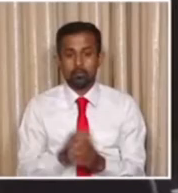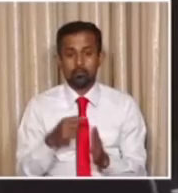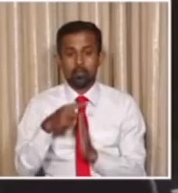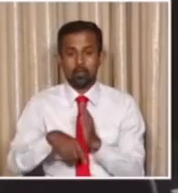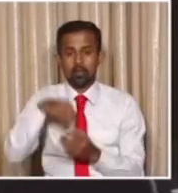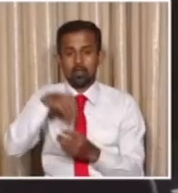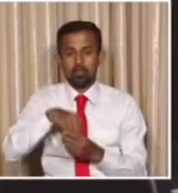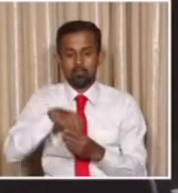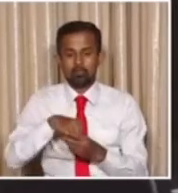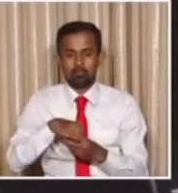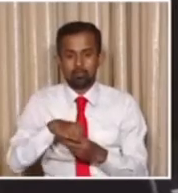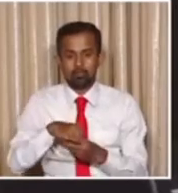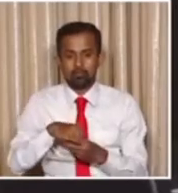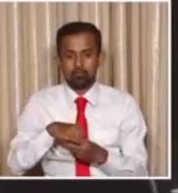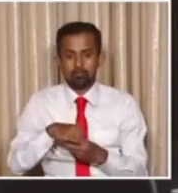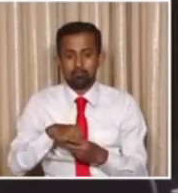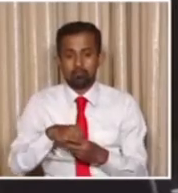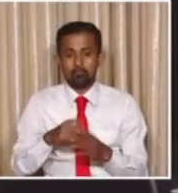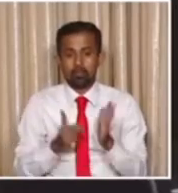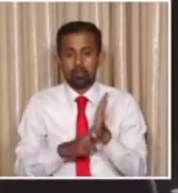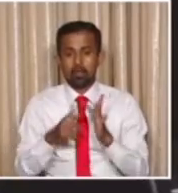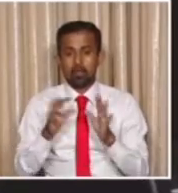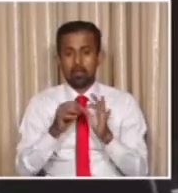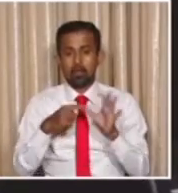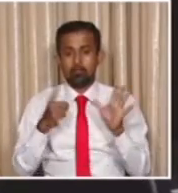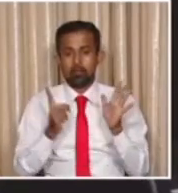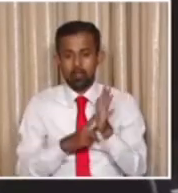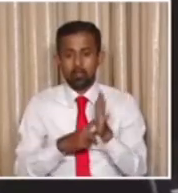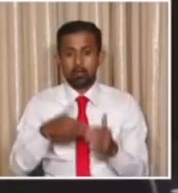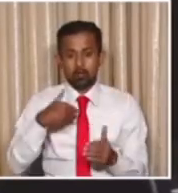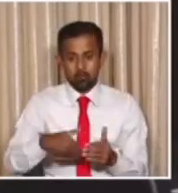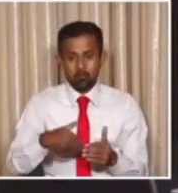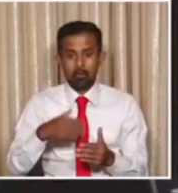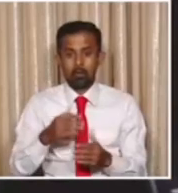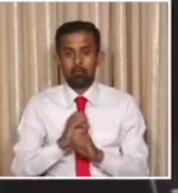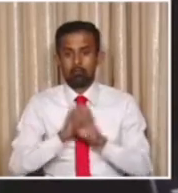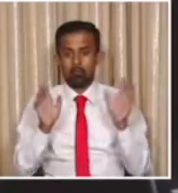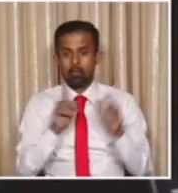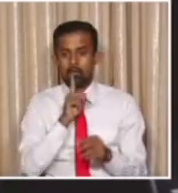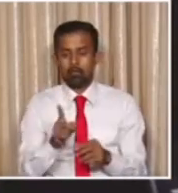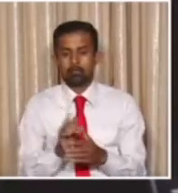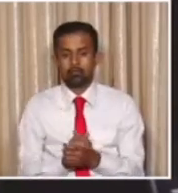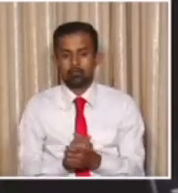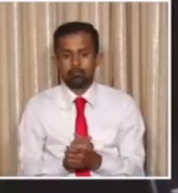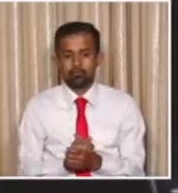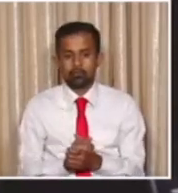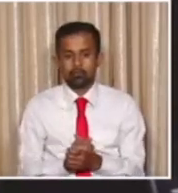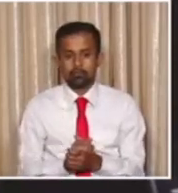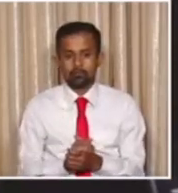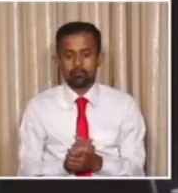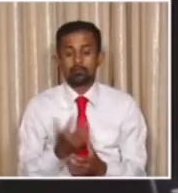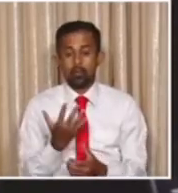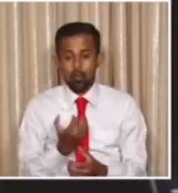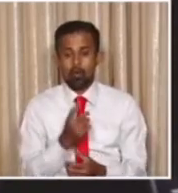ඇතුලේ මේක ලිබියාවක් කරන්න ගහපු මැච් එකක් තමයි මම නතර කරේ අපි මේ හෙලිදරව් කරන්නේ ඒ නිසා අපි ඉතා